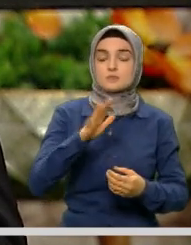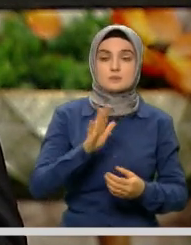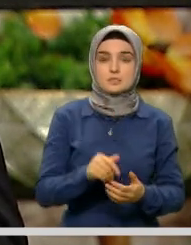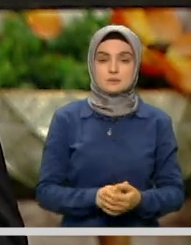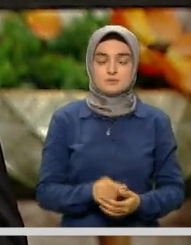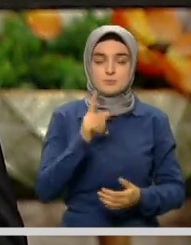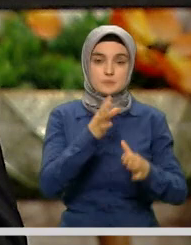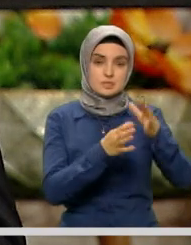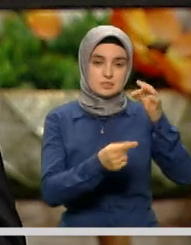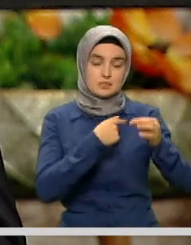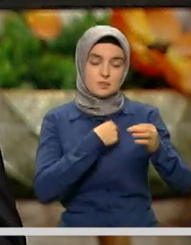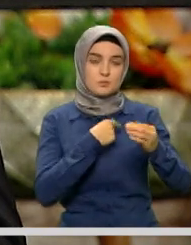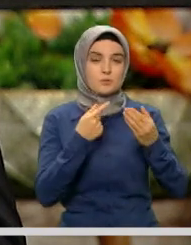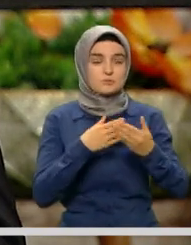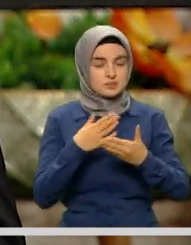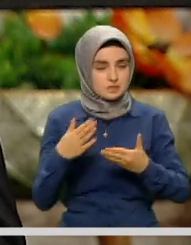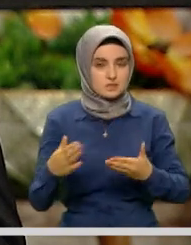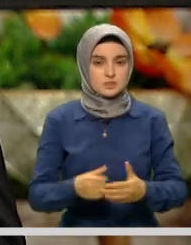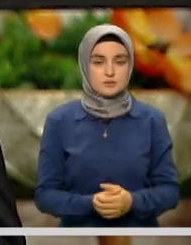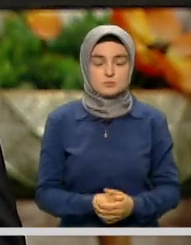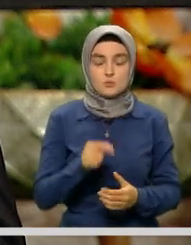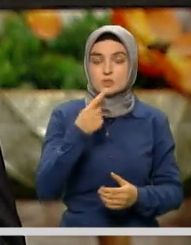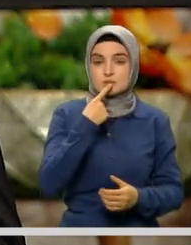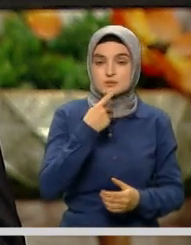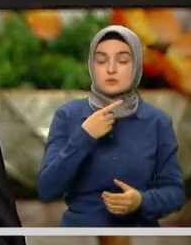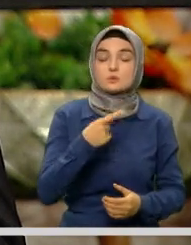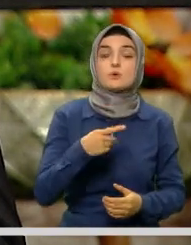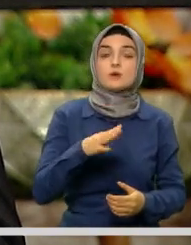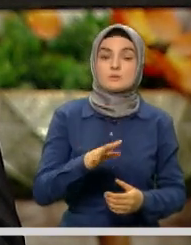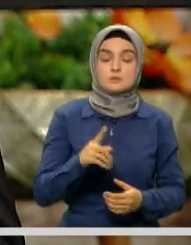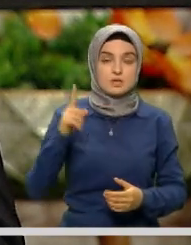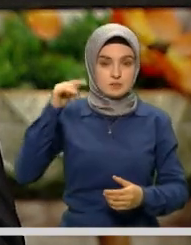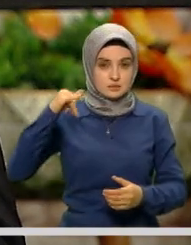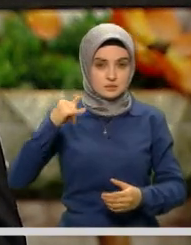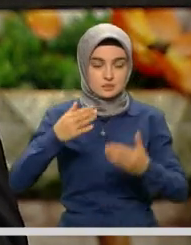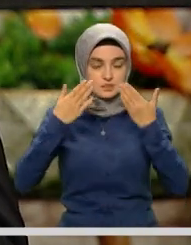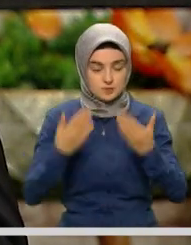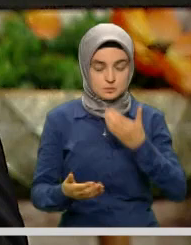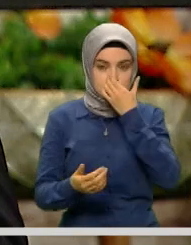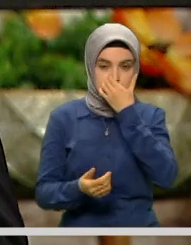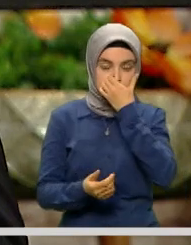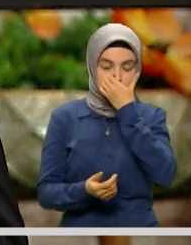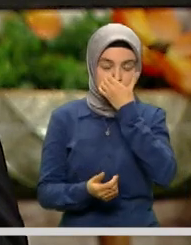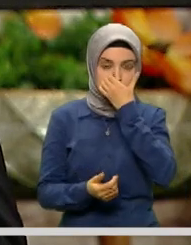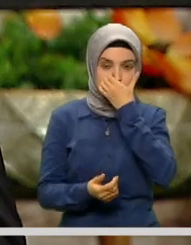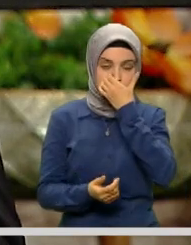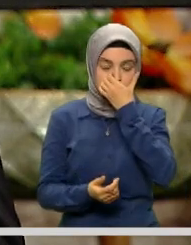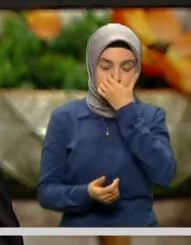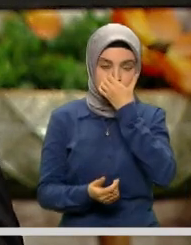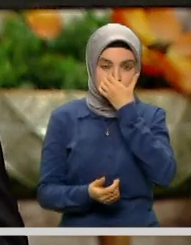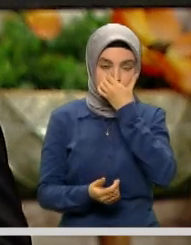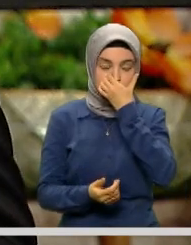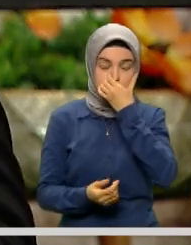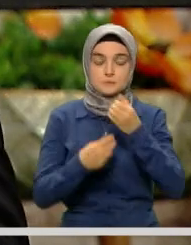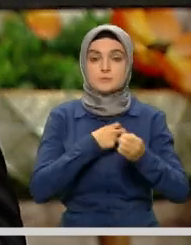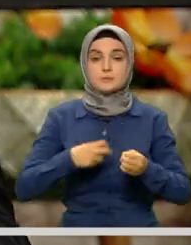insan kalbinden bazen öyle bir şey geçirir ki o dile dökülmese de Allah indinde kabul olur. Ama peygamber